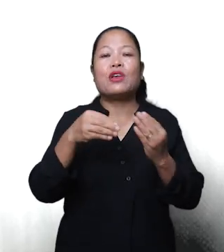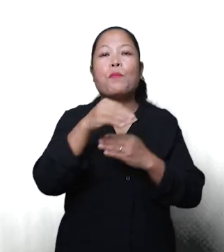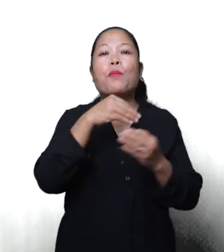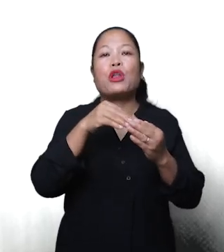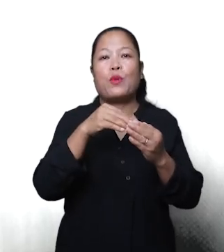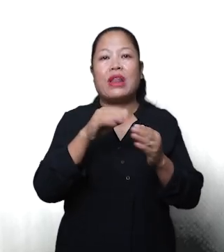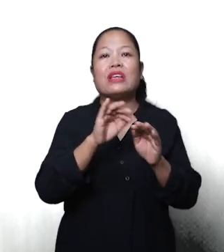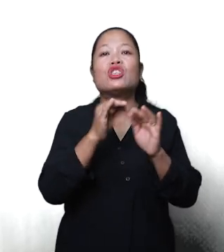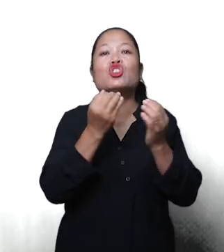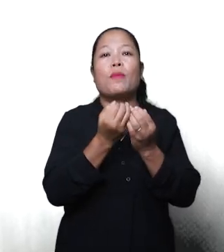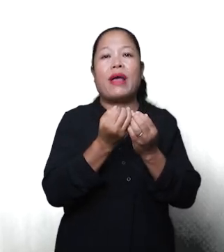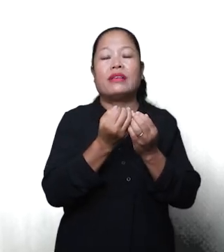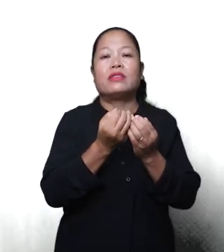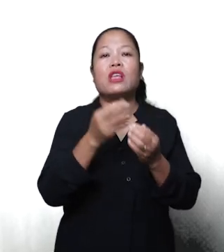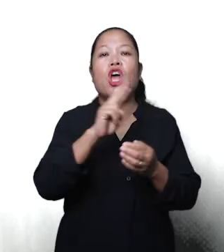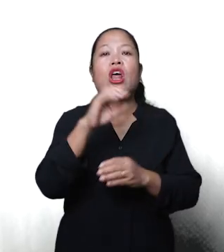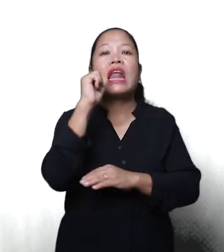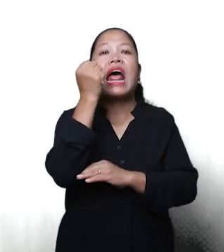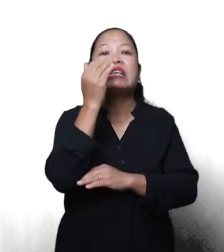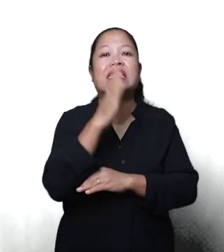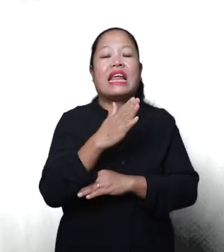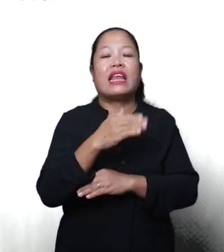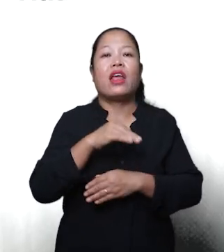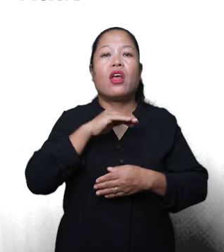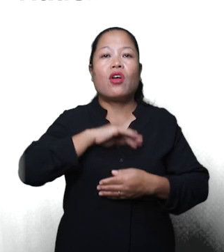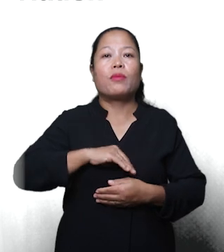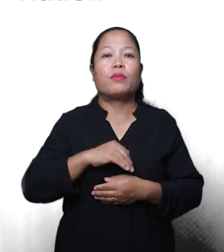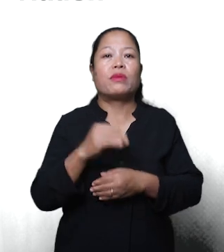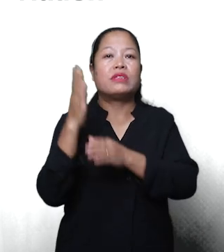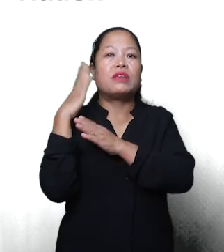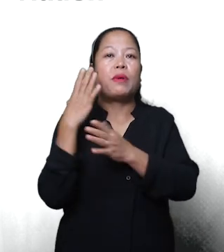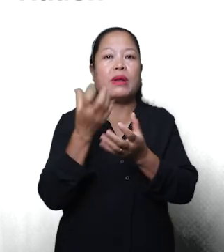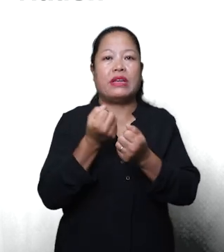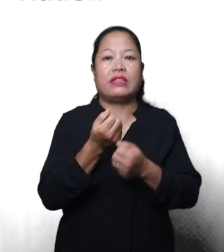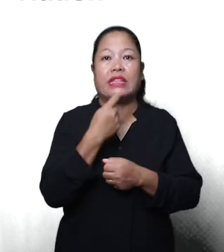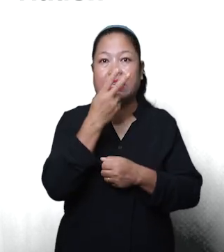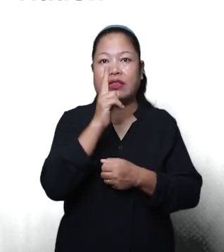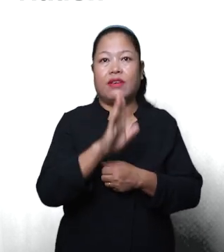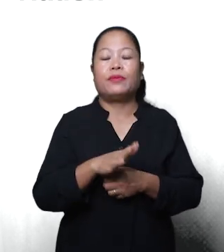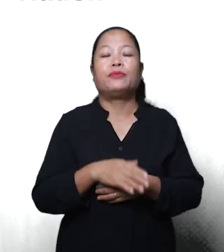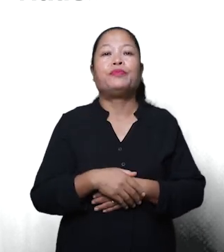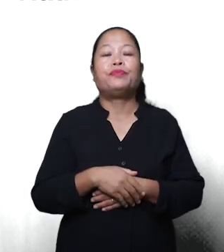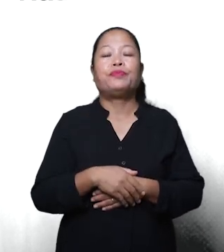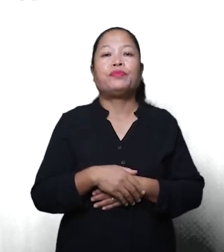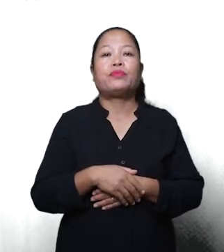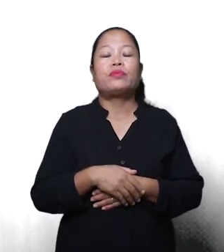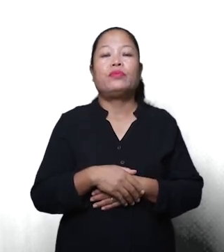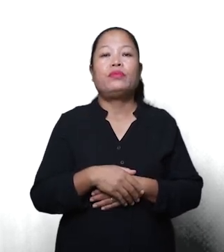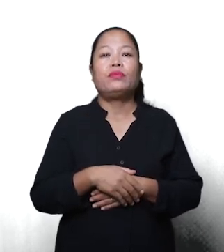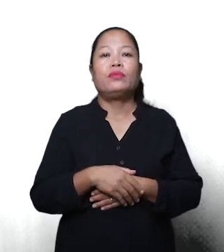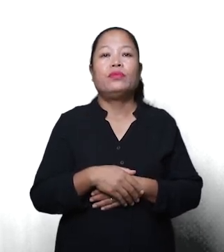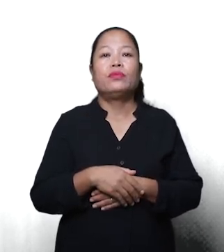व्यक्ति, परिवार, समाज र राष्ट्रले गम्भीर रूपमा सम्बोधन गर्नुपर्ने देखिन्छ।